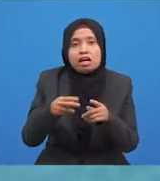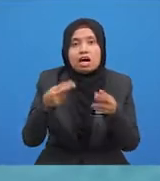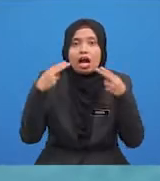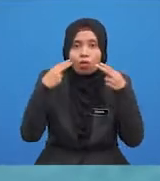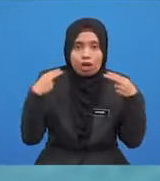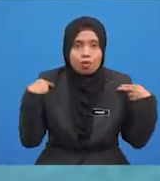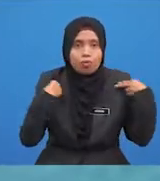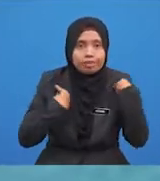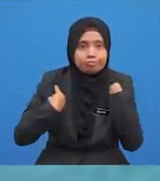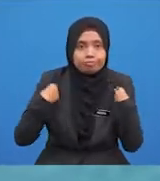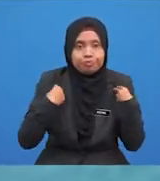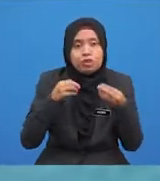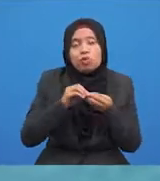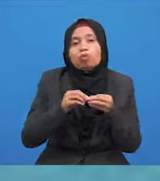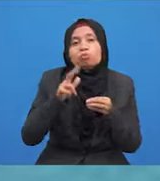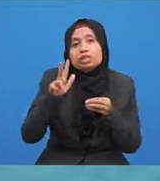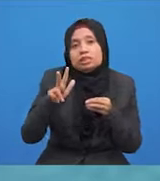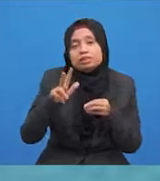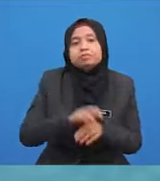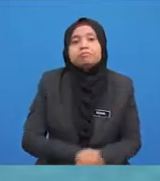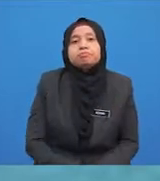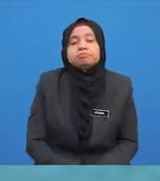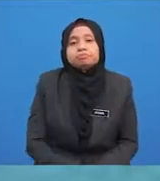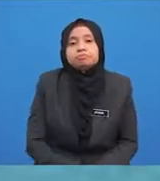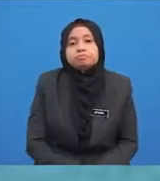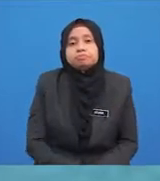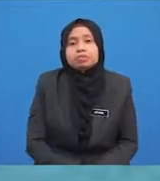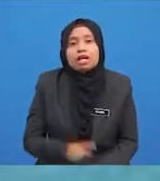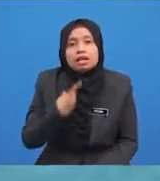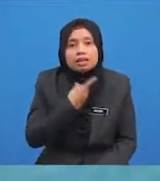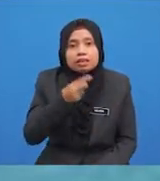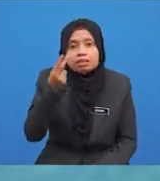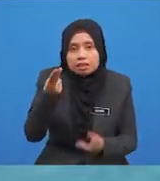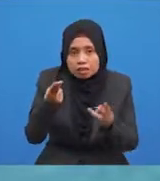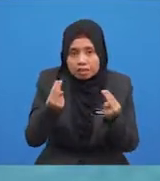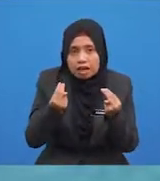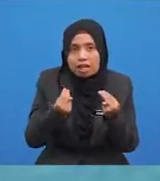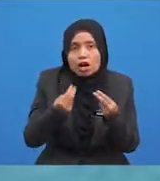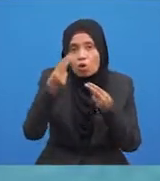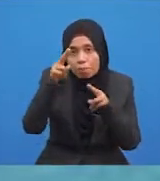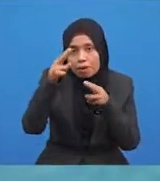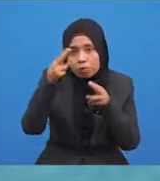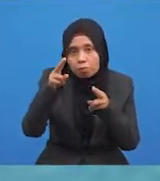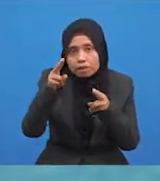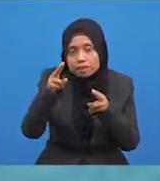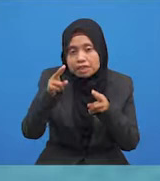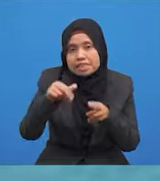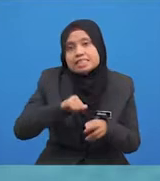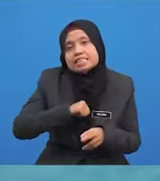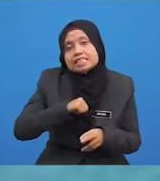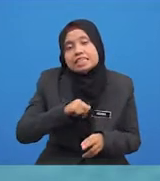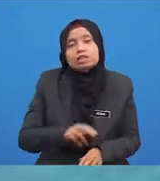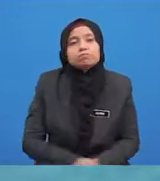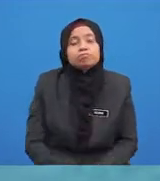haiwan. Pengajaran yang ketiga pula ialah kita hendaklah hormat menghormati